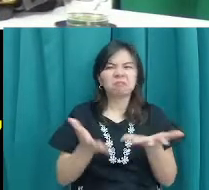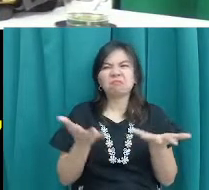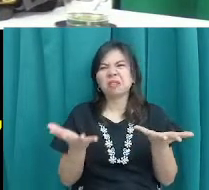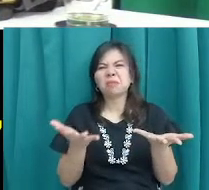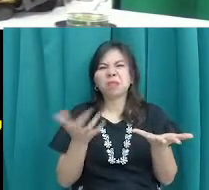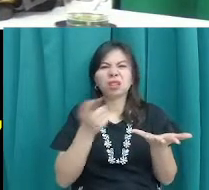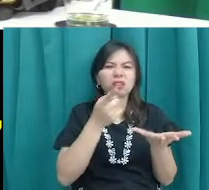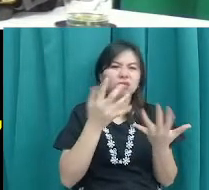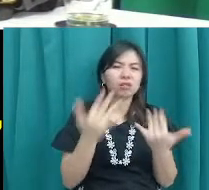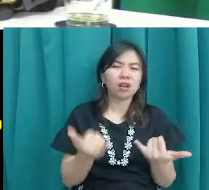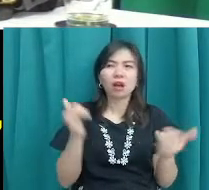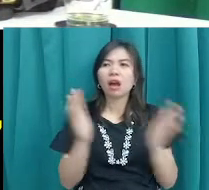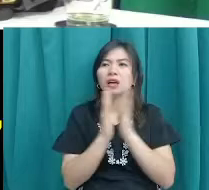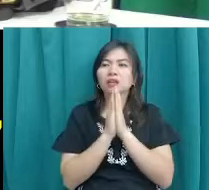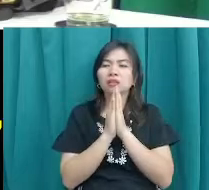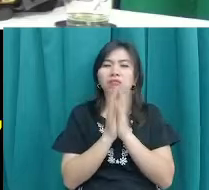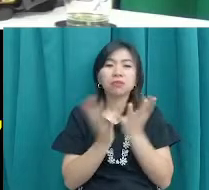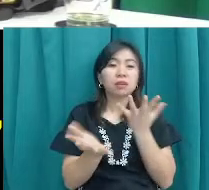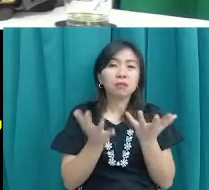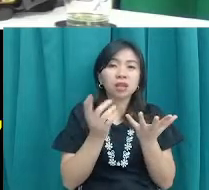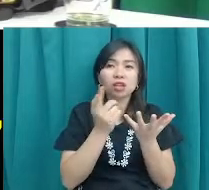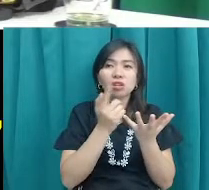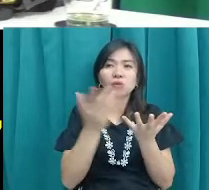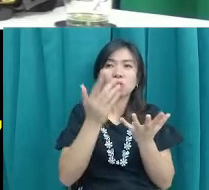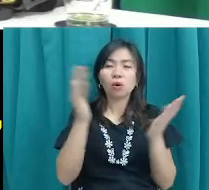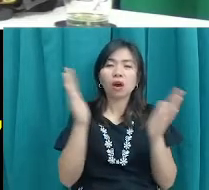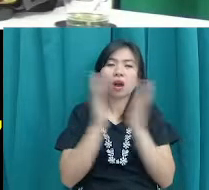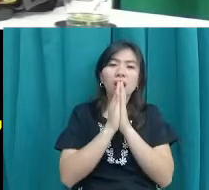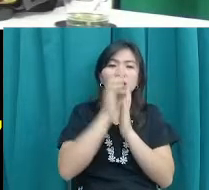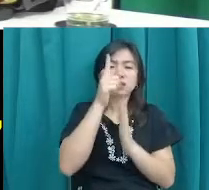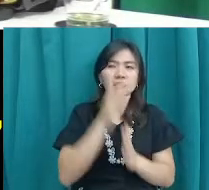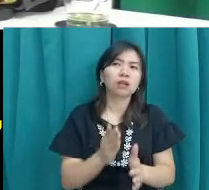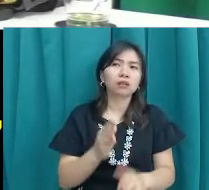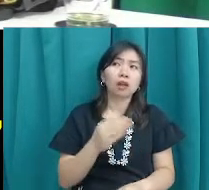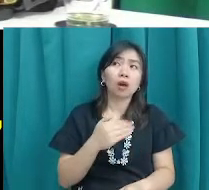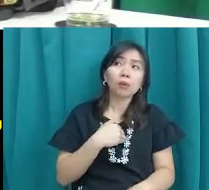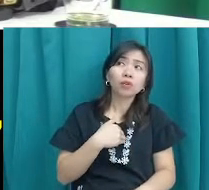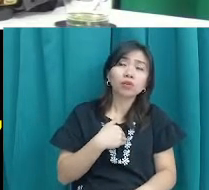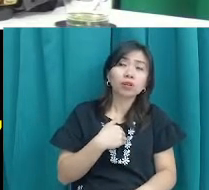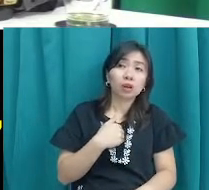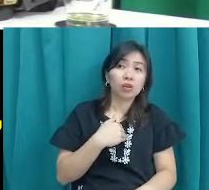sa, may, baka tanungin mo pa ang Panginoon Hesus Kristo, ako bang magkakalulo sa'yo?